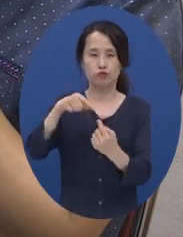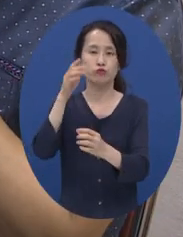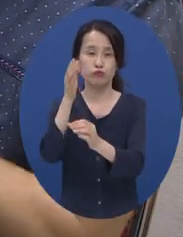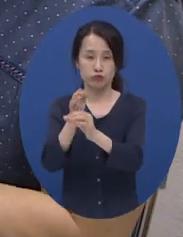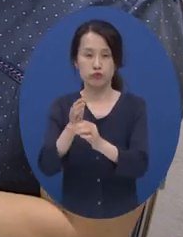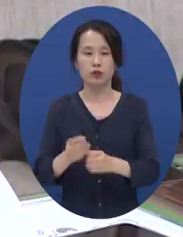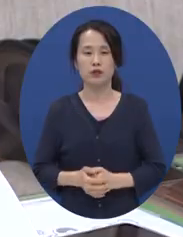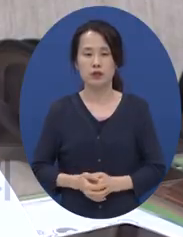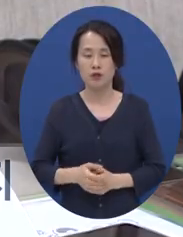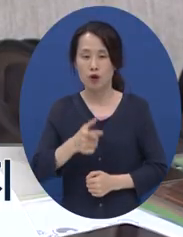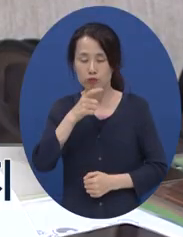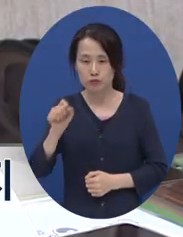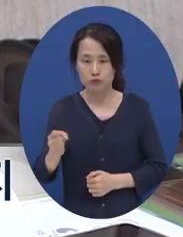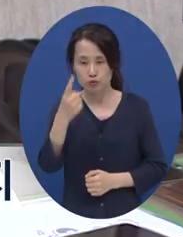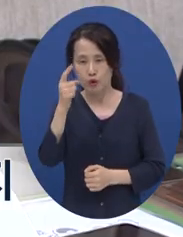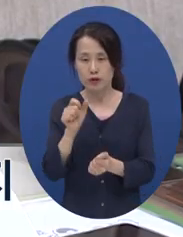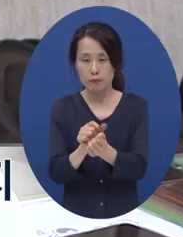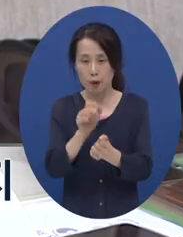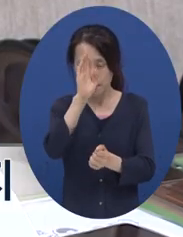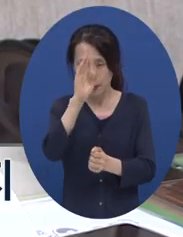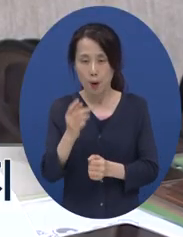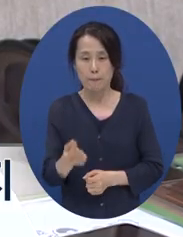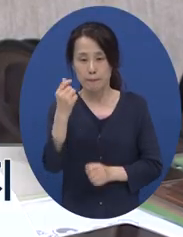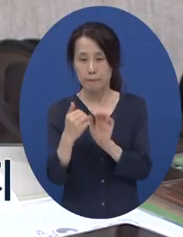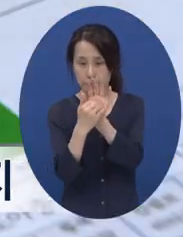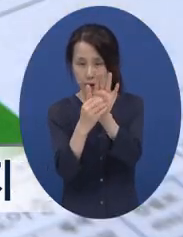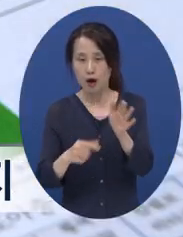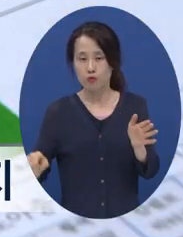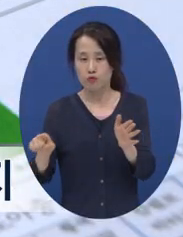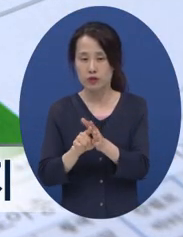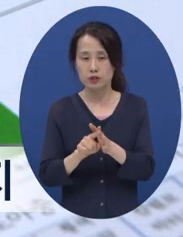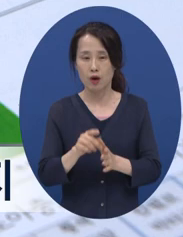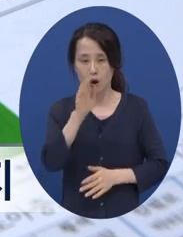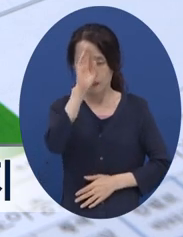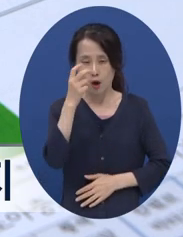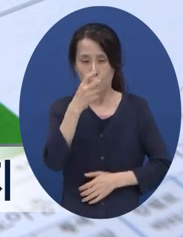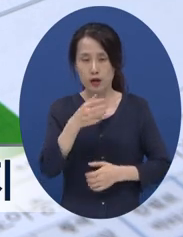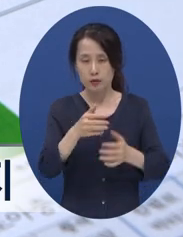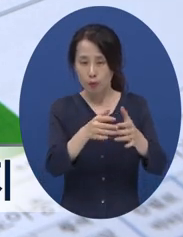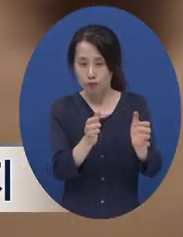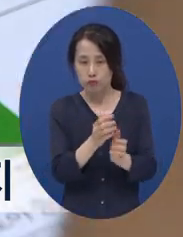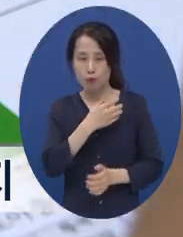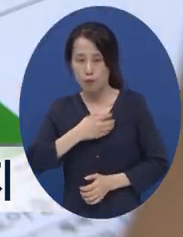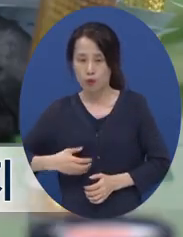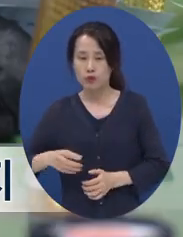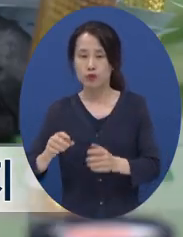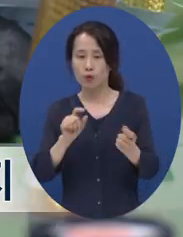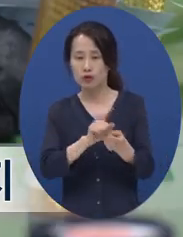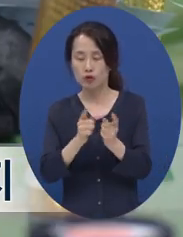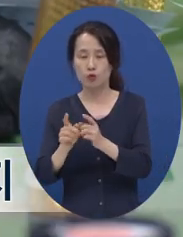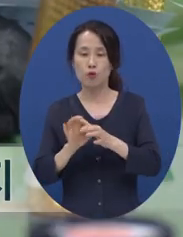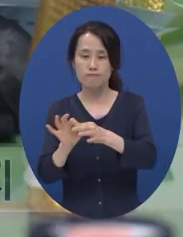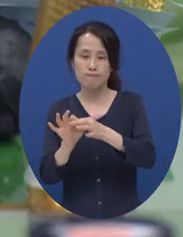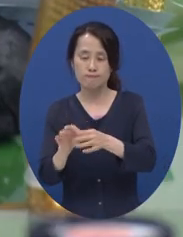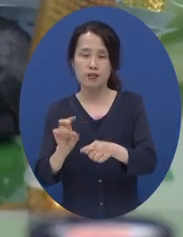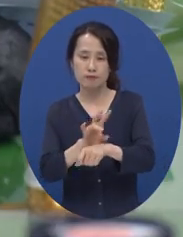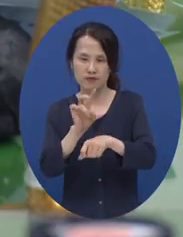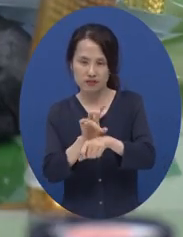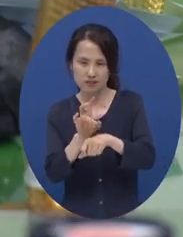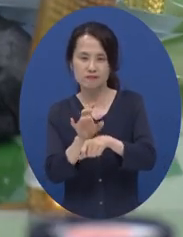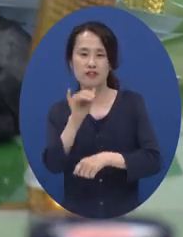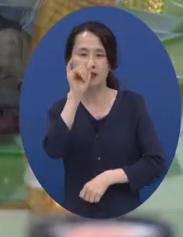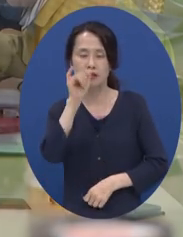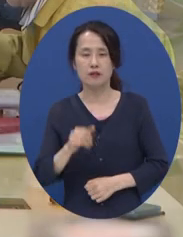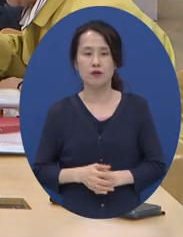가동하고 딱 수인성 감염병 에 신속히 대응하기 위해 경우도 는 질병관리본부 와 보건소 간 24시간 연락 책이 를